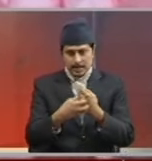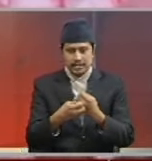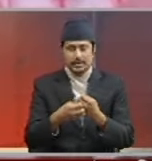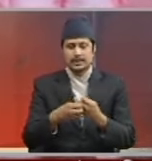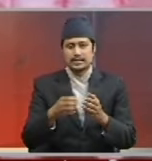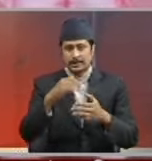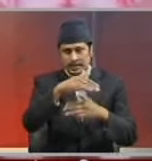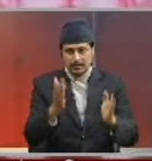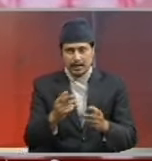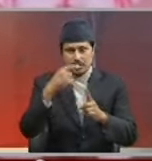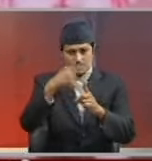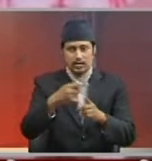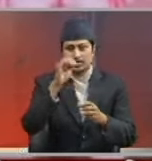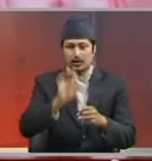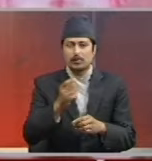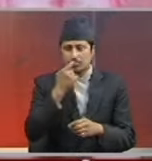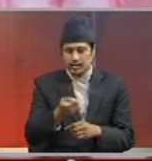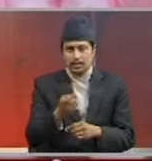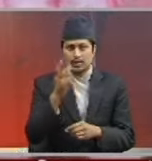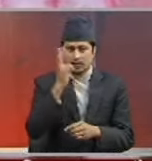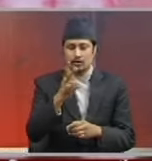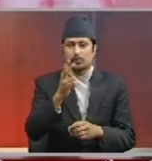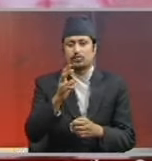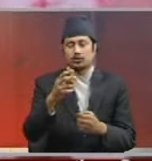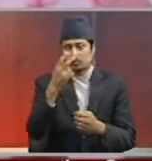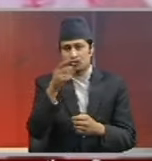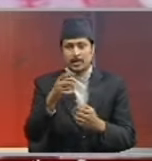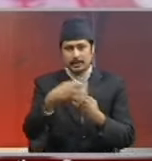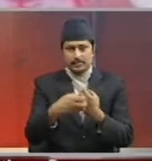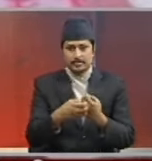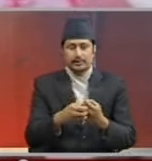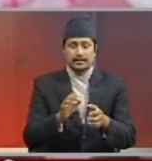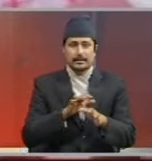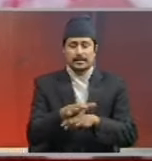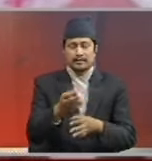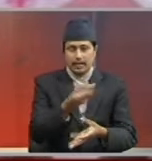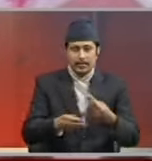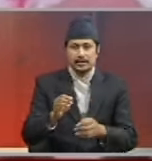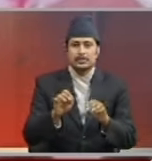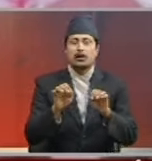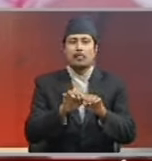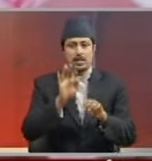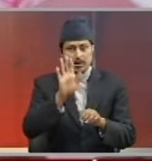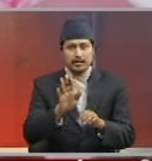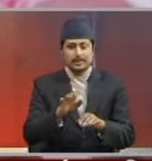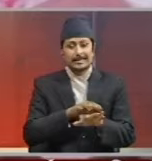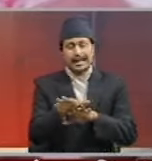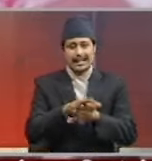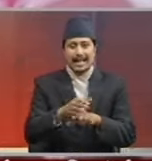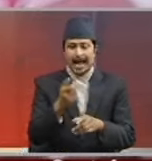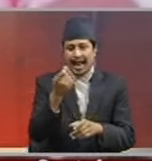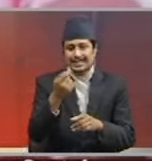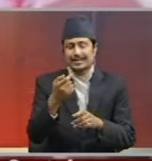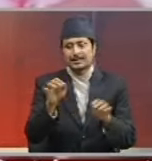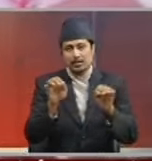को सिमानालाई जोड्न सक्यौँ भने यी दुईटा देशका बिचमा यति ज्यादा व्यापारिक सम्बन्ध छ, यति ज्यादा आर्थिक